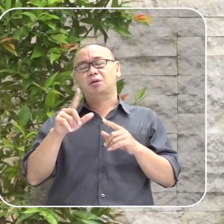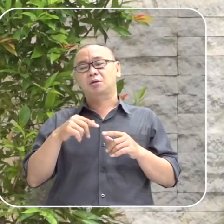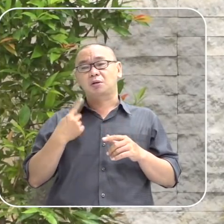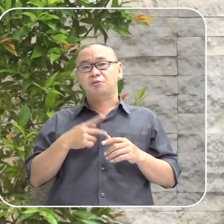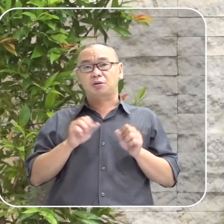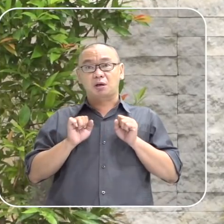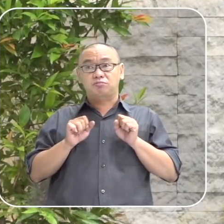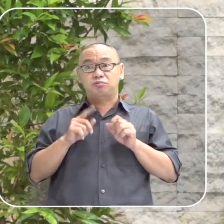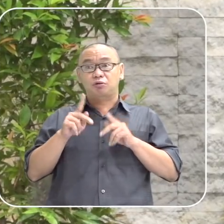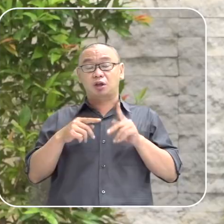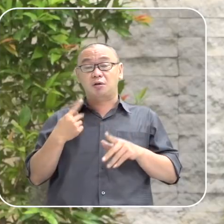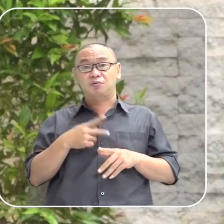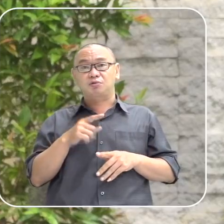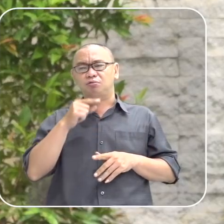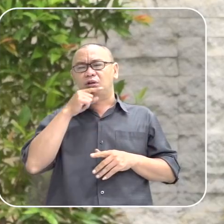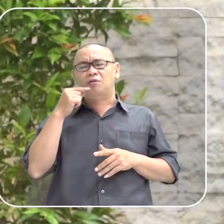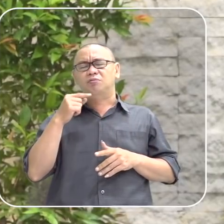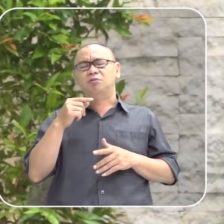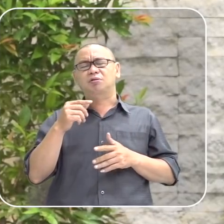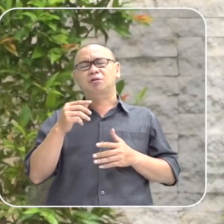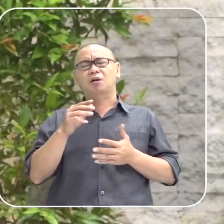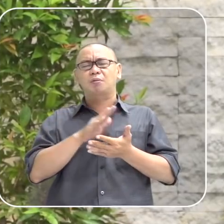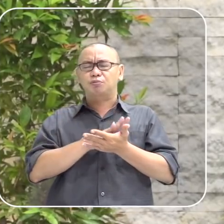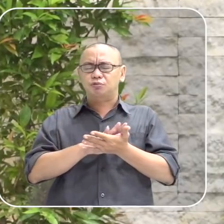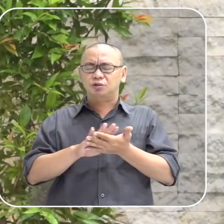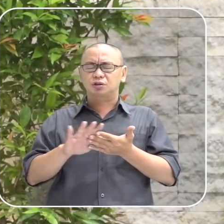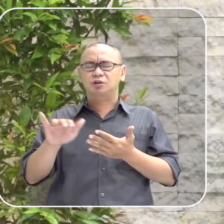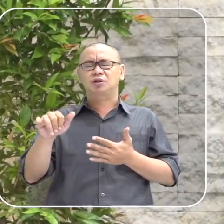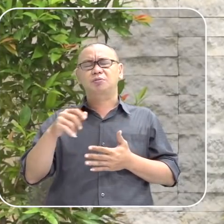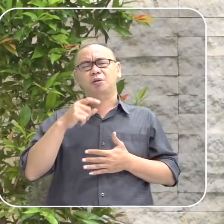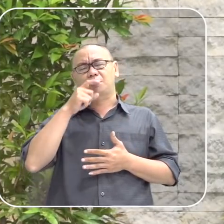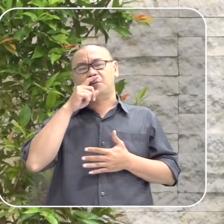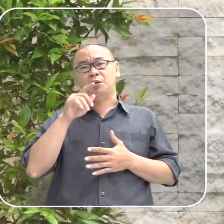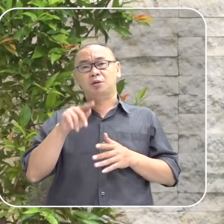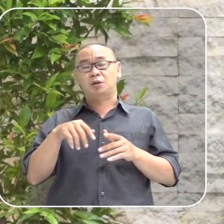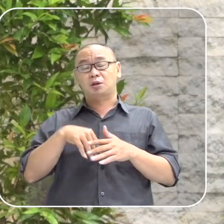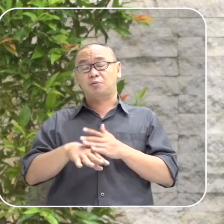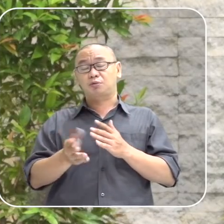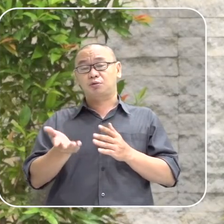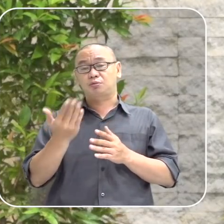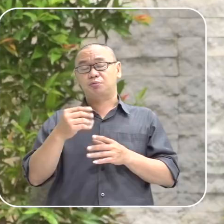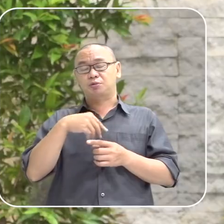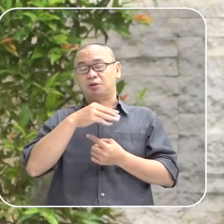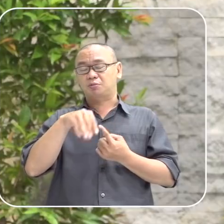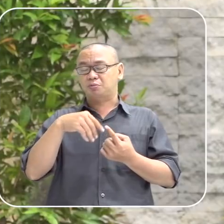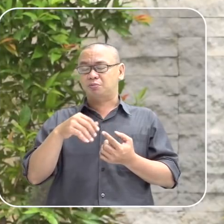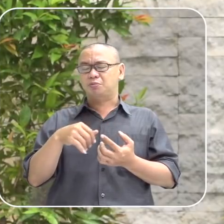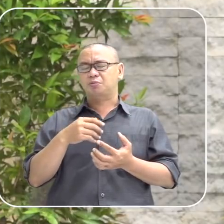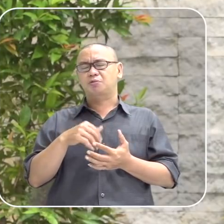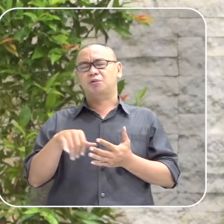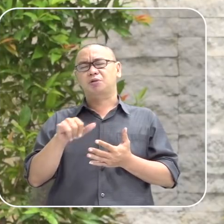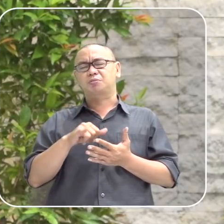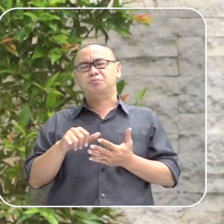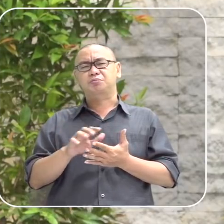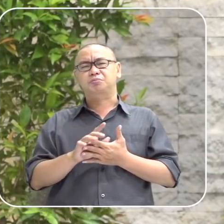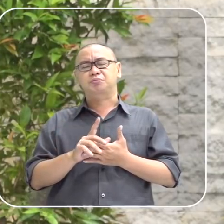berkekurangan. Ampunilah ya Bapa, kalau di dalam kehidupan bersama, dalam keluarga, kami juga belum menanamkan nilai-nilai